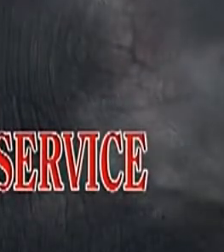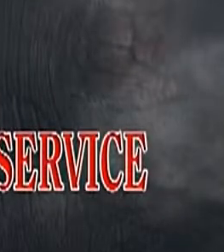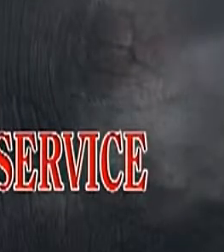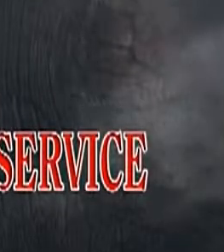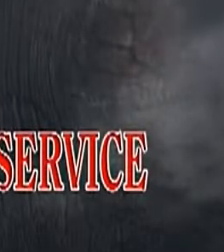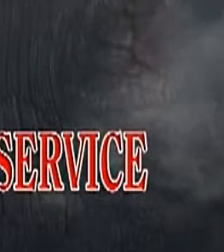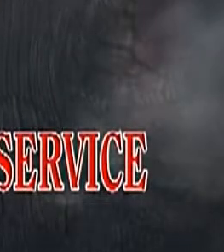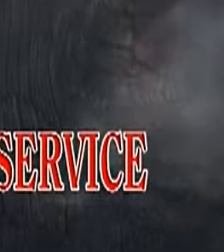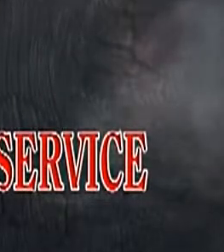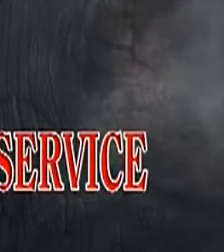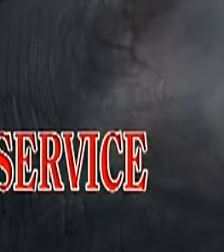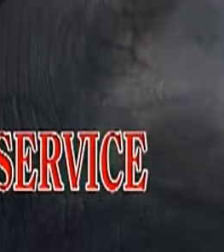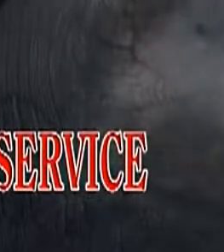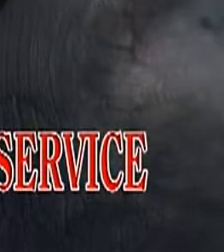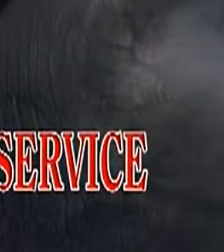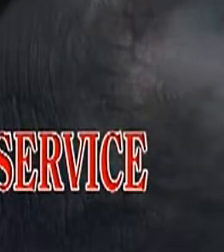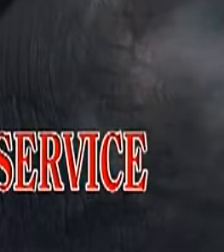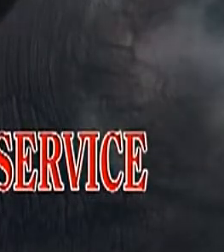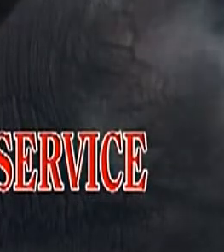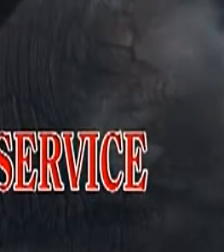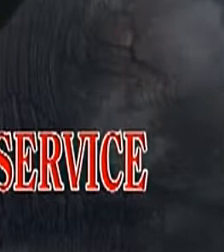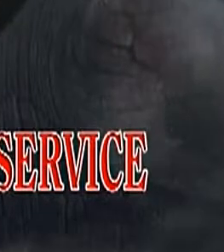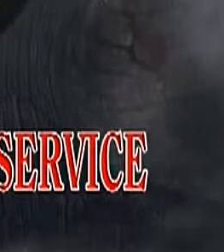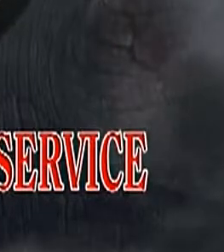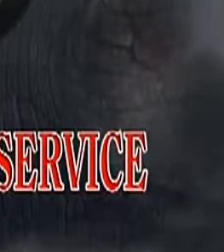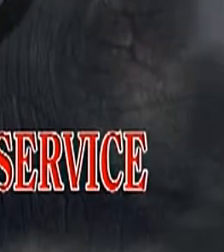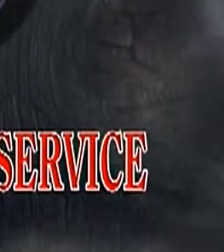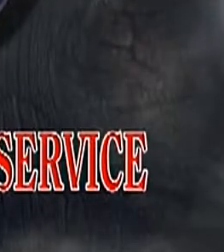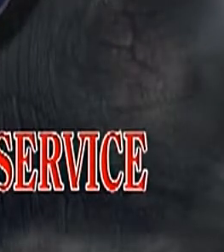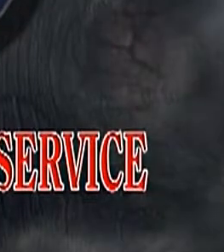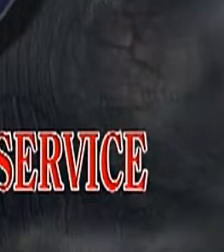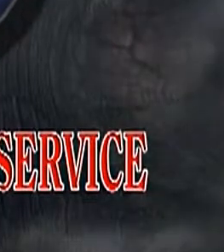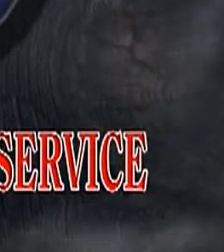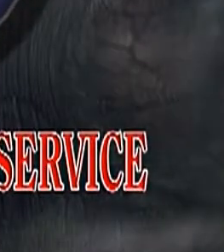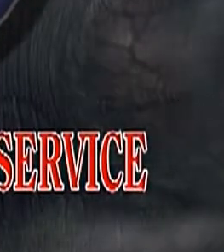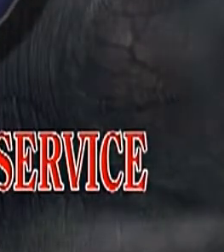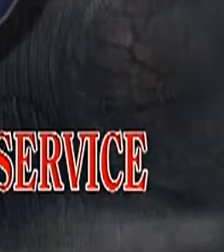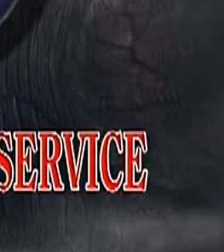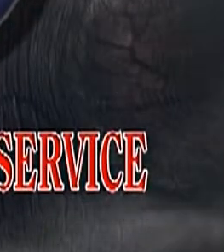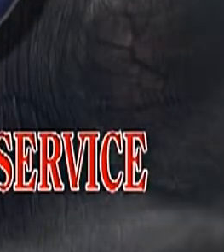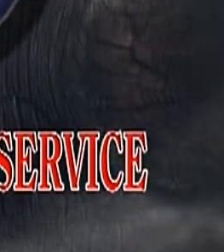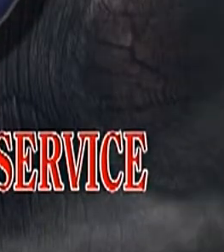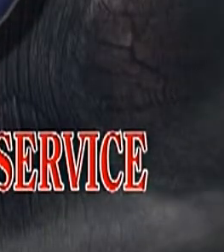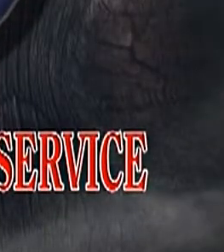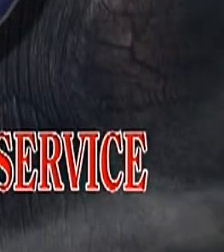tanggapin mo ang panay ko.